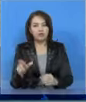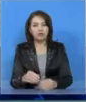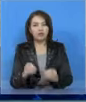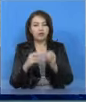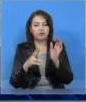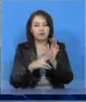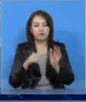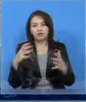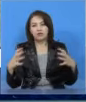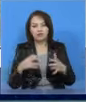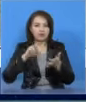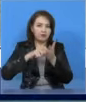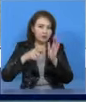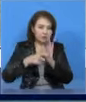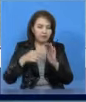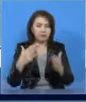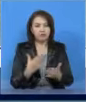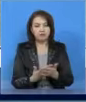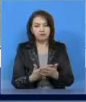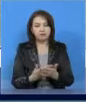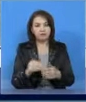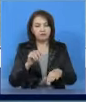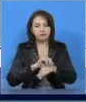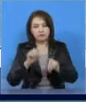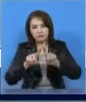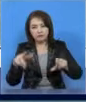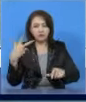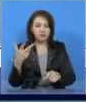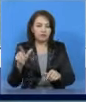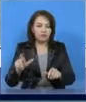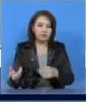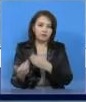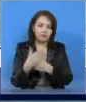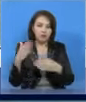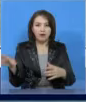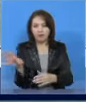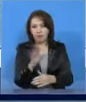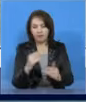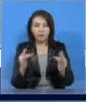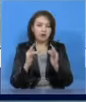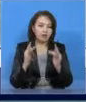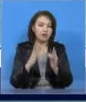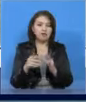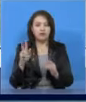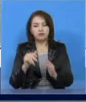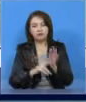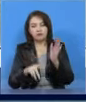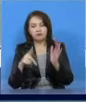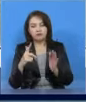17-сі жансақтау бөлімінде, карантиндік стационарға 3 адам жатқызылды. Барлық кереуеттер саны